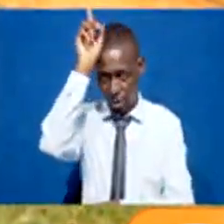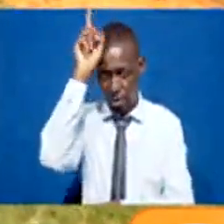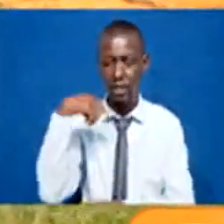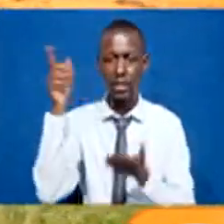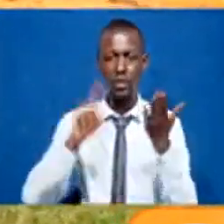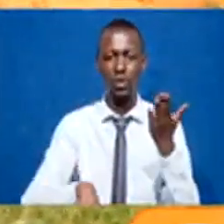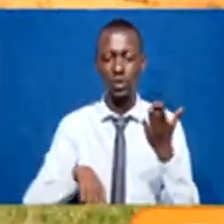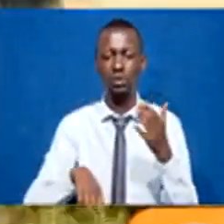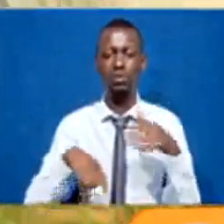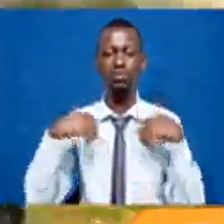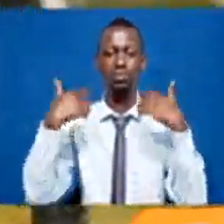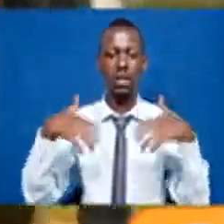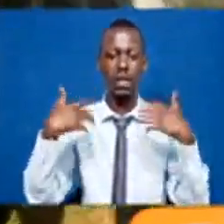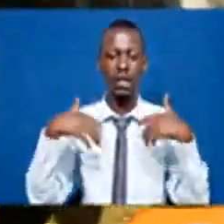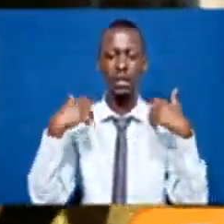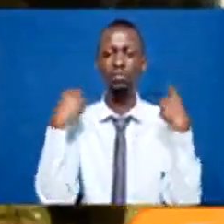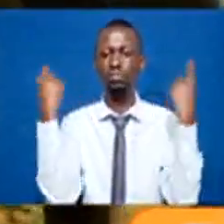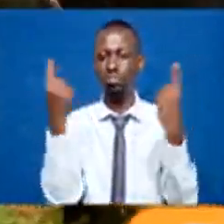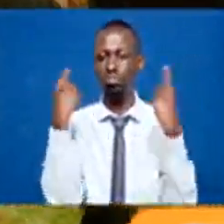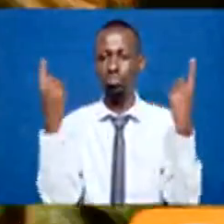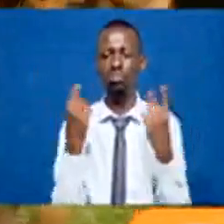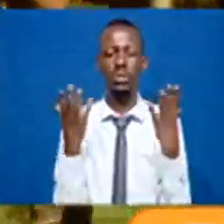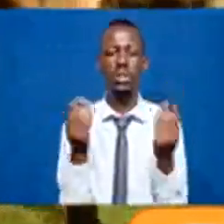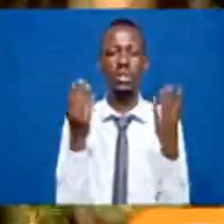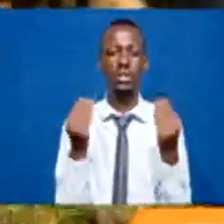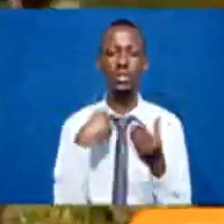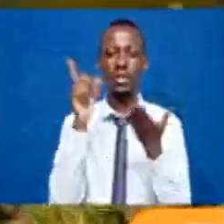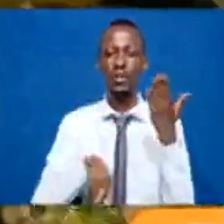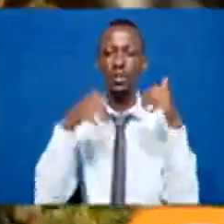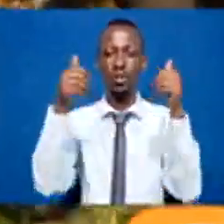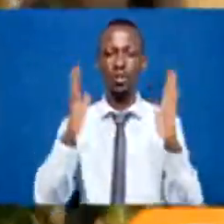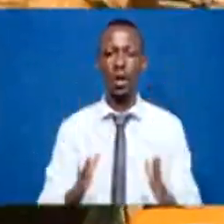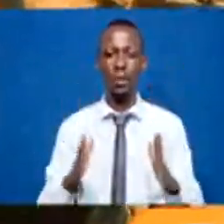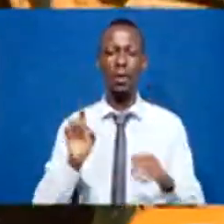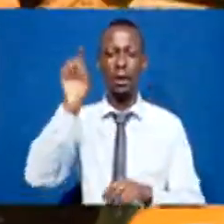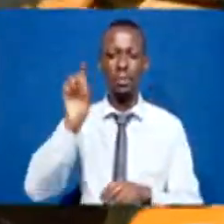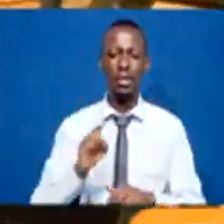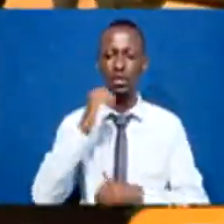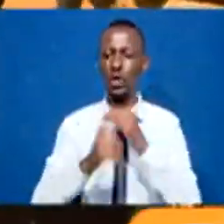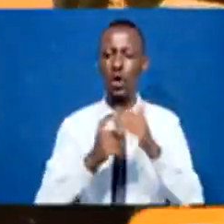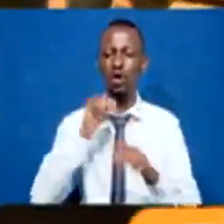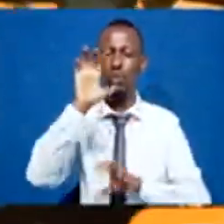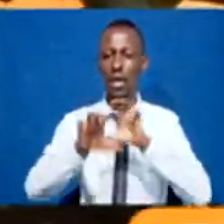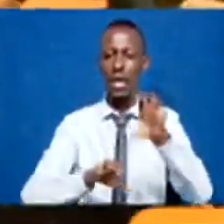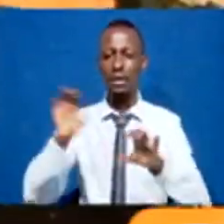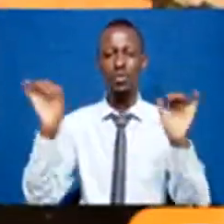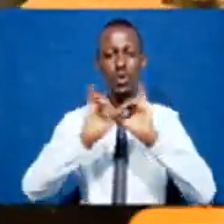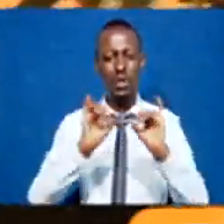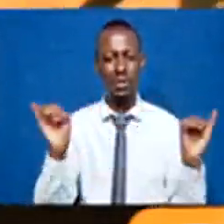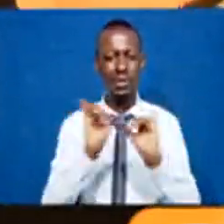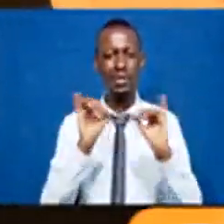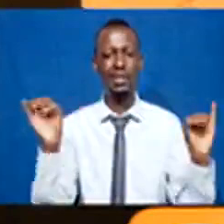ufugaji mseto ni rahisi, japo mkulima amehimizwa kuzingatia usafi kwa mifugo wote ili kuepuka